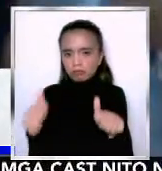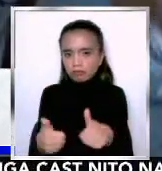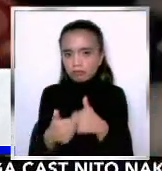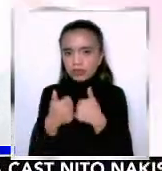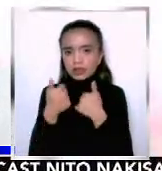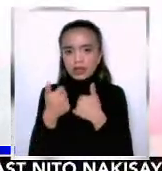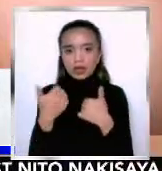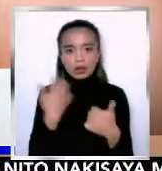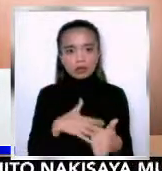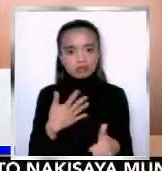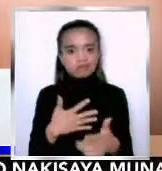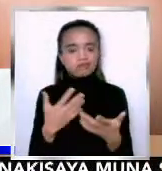eksena.